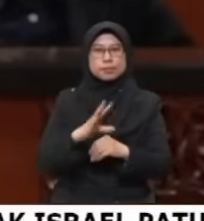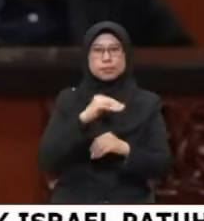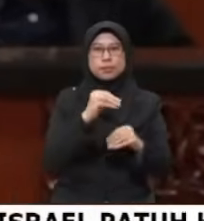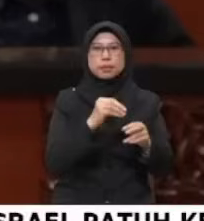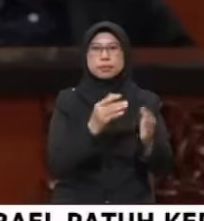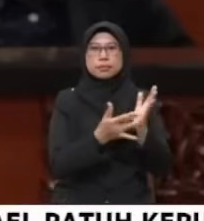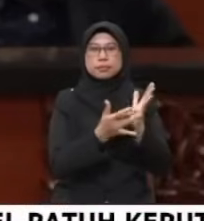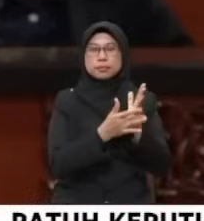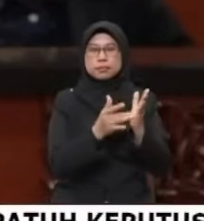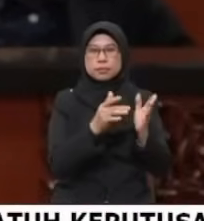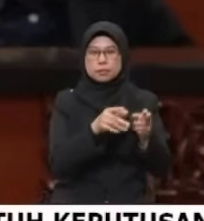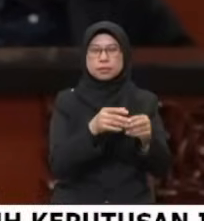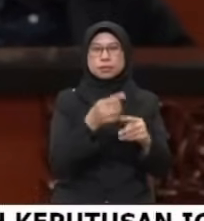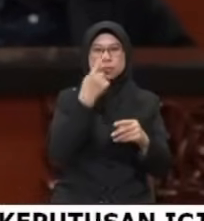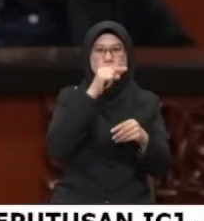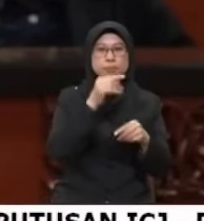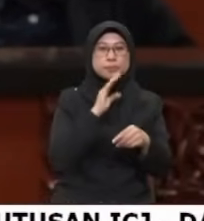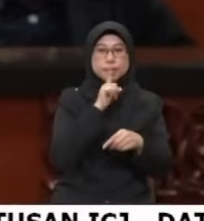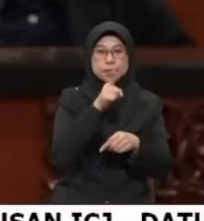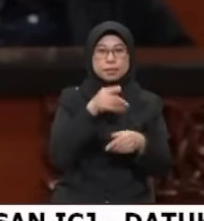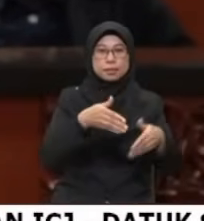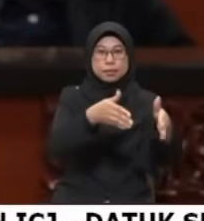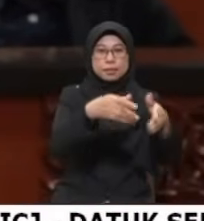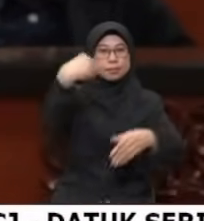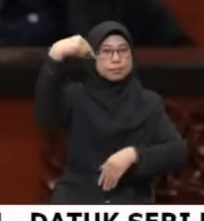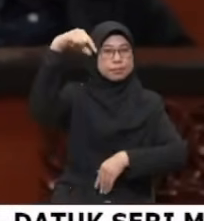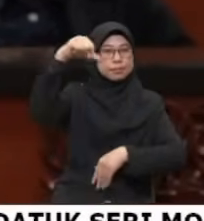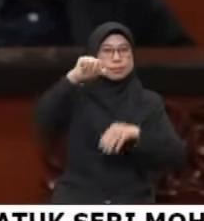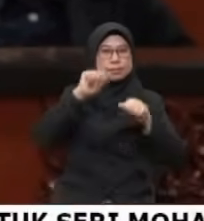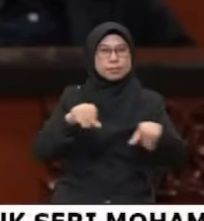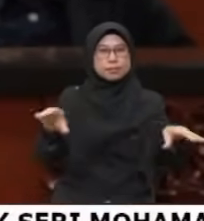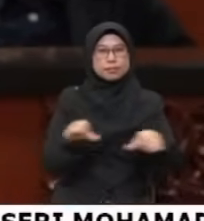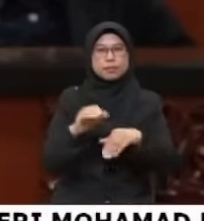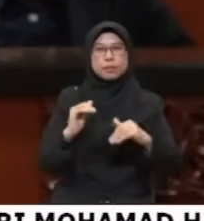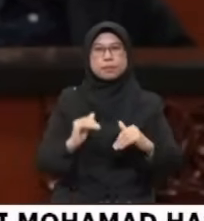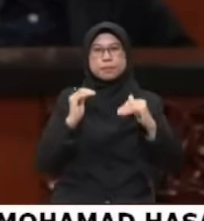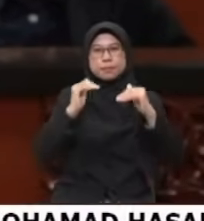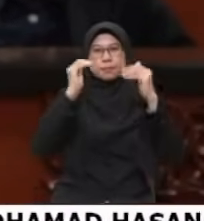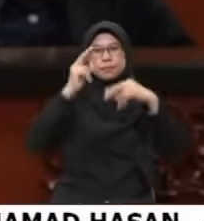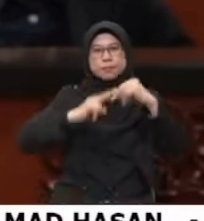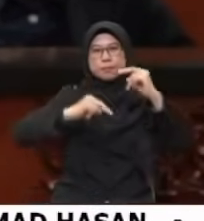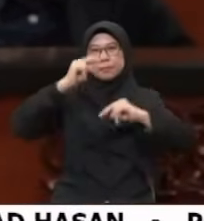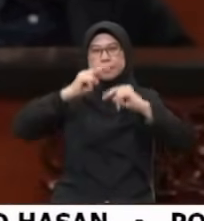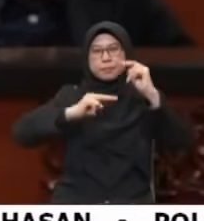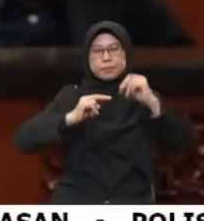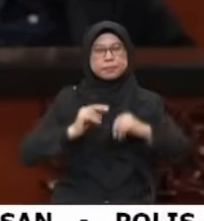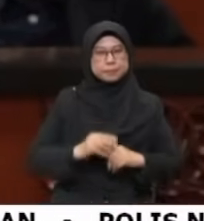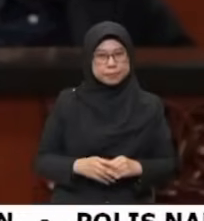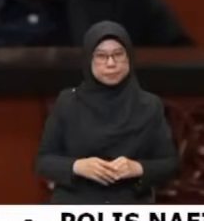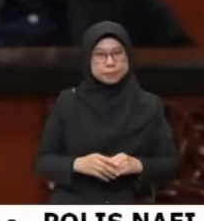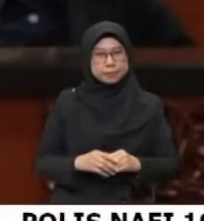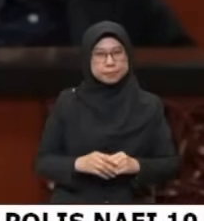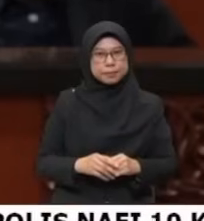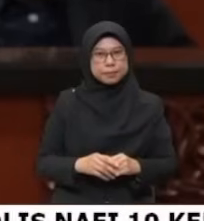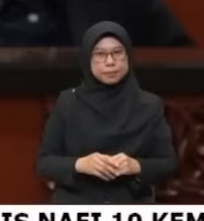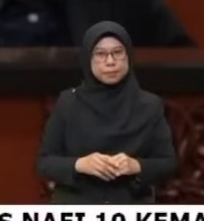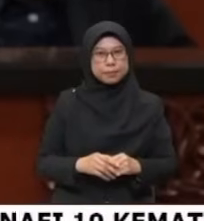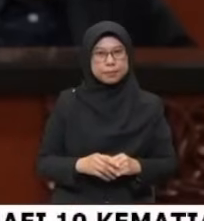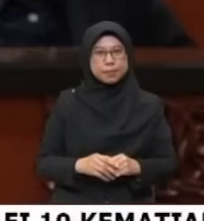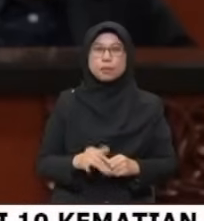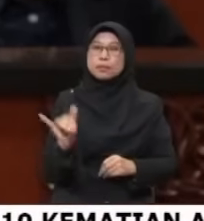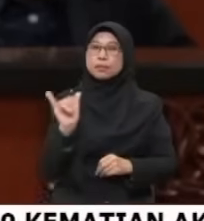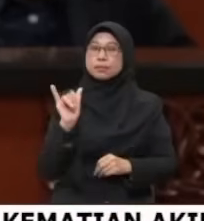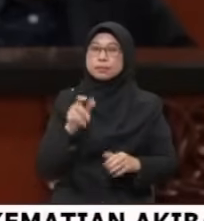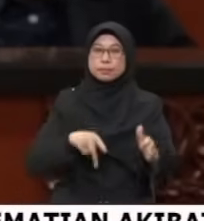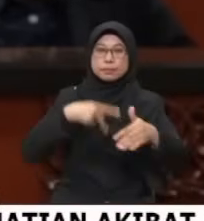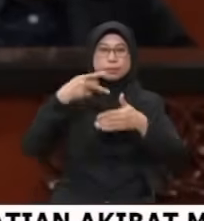bagi memastikan kawalan kualiti dapat dilaksanakan di pelbagai peringkat pembinaan secara amnya jadi begitu juga dengan